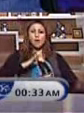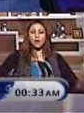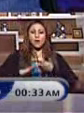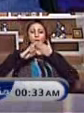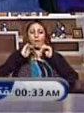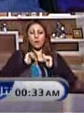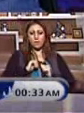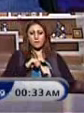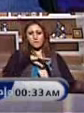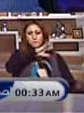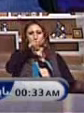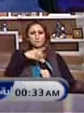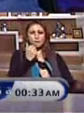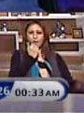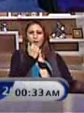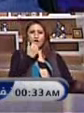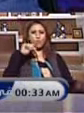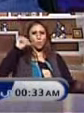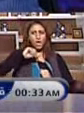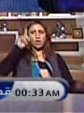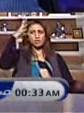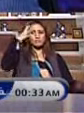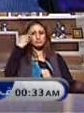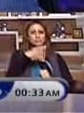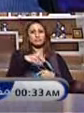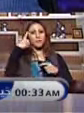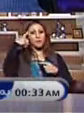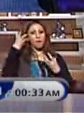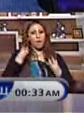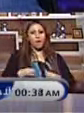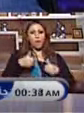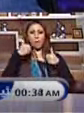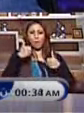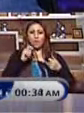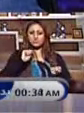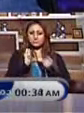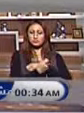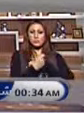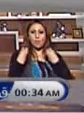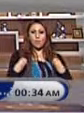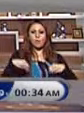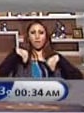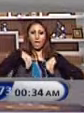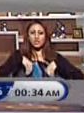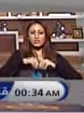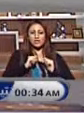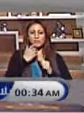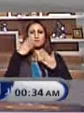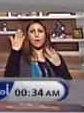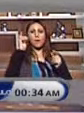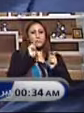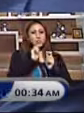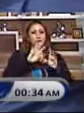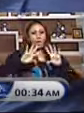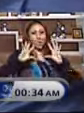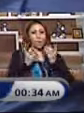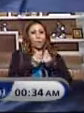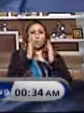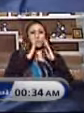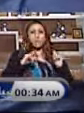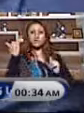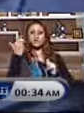ضالا الا هديت ولا ميتا الا لا رحمته ولا حاجه من حوائل الدنيا لك فيها رضا ولنا فيها صلاح الا قضيتها ويسرتها يا